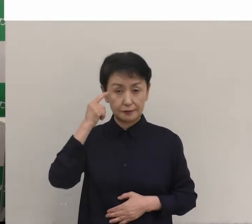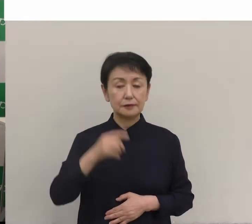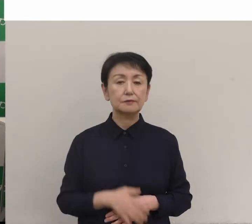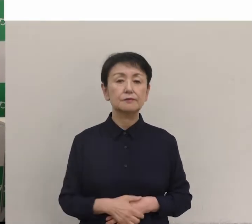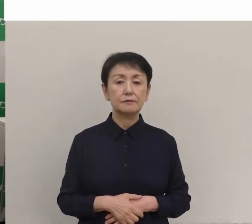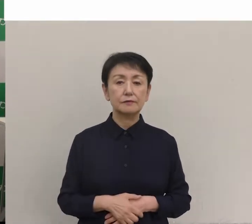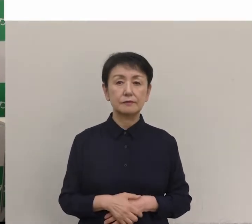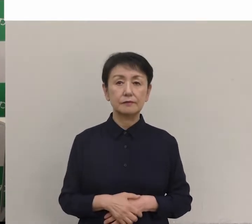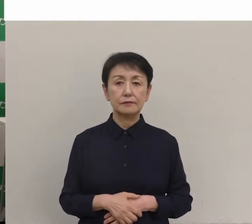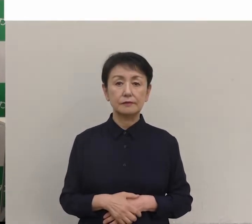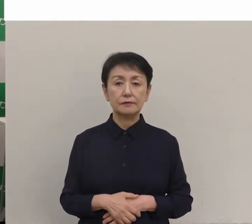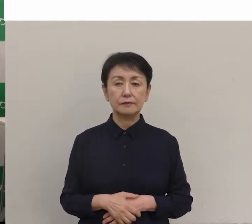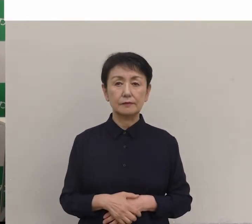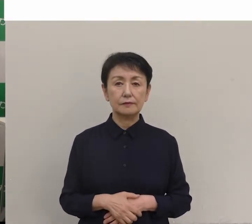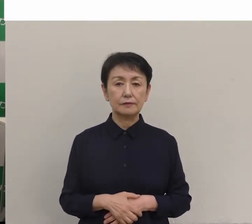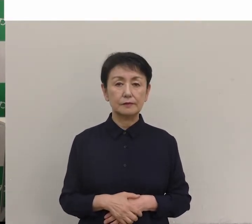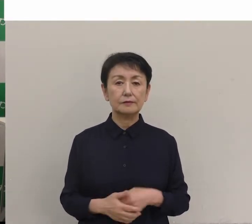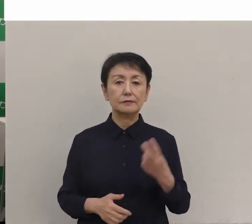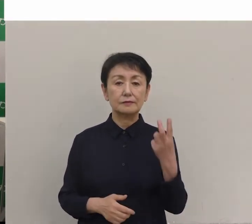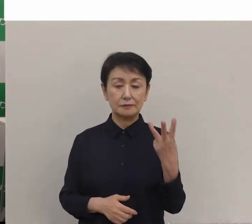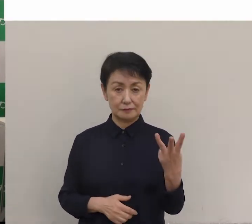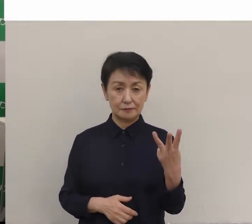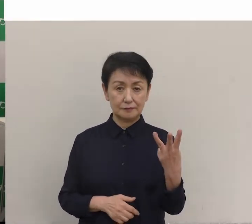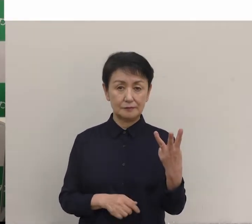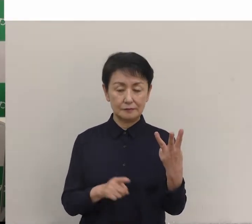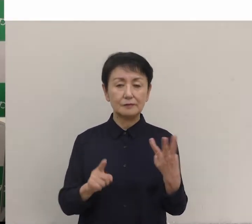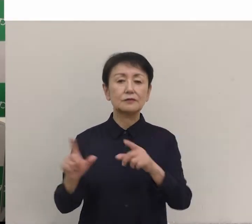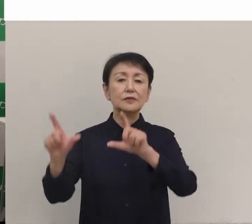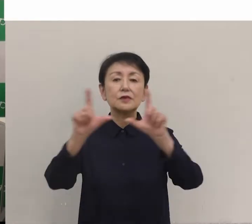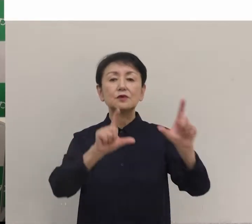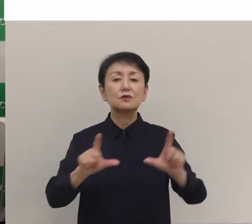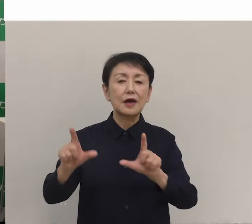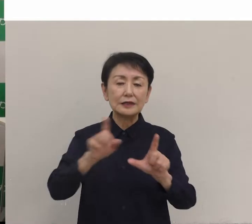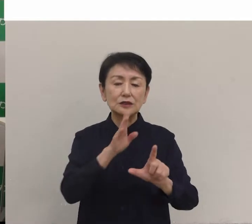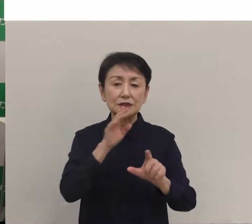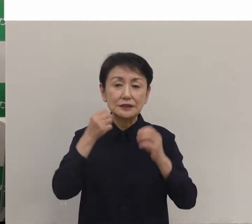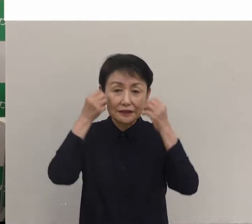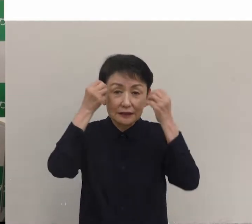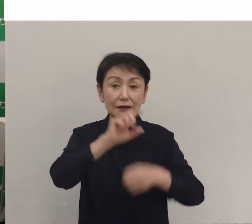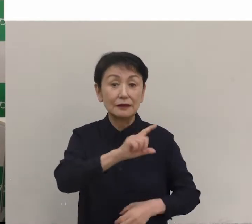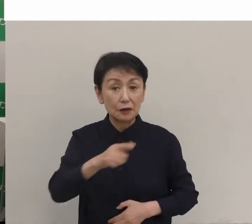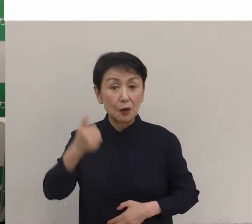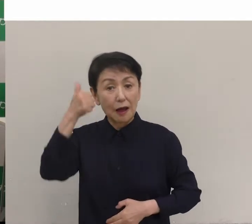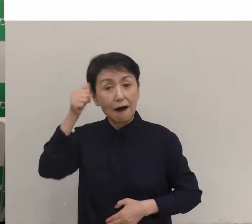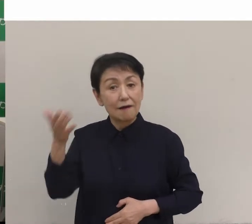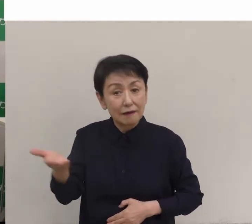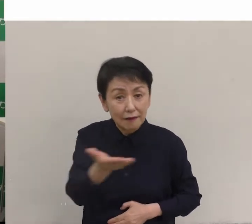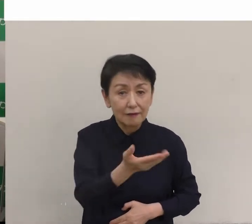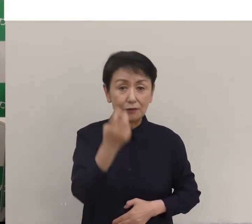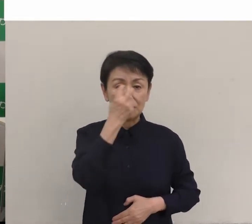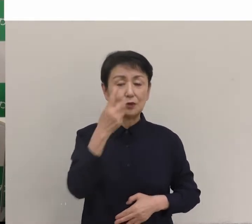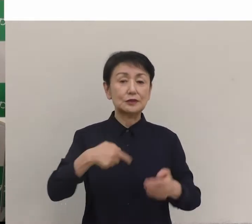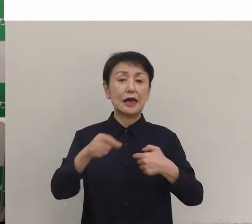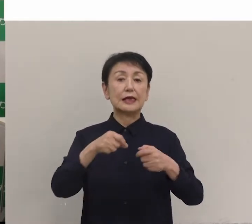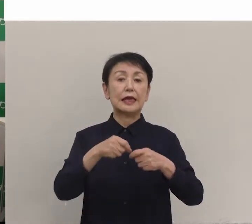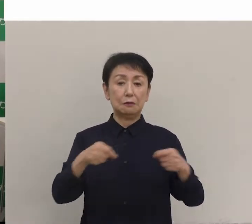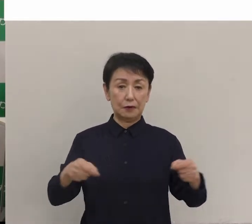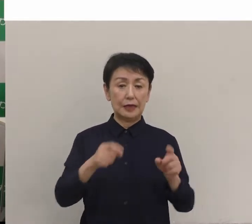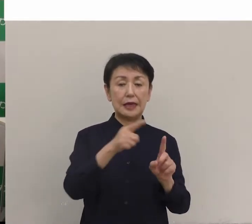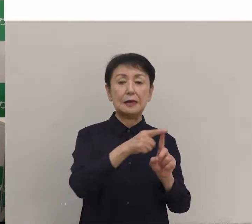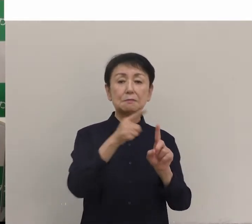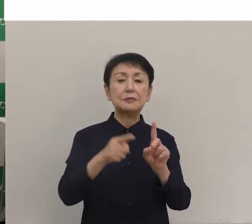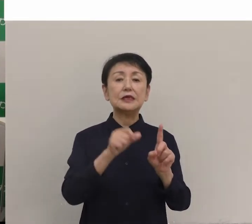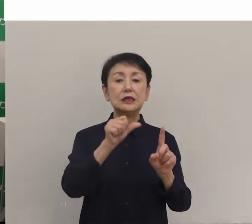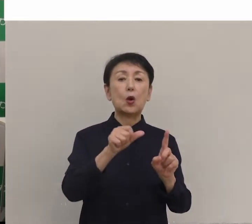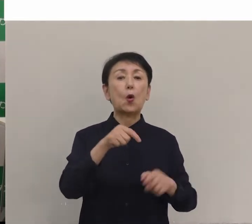に3の暮らしの実感などについてはアンケート調査結果では、5ページから